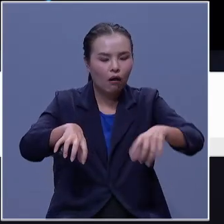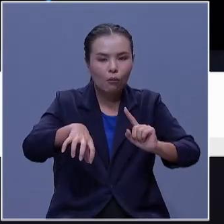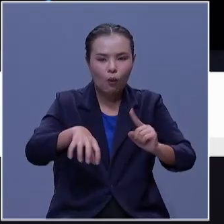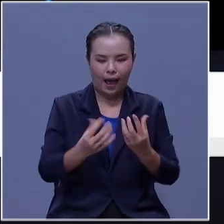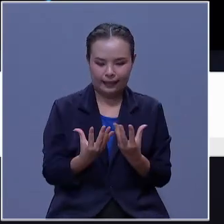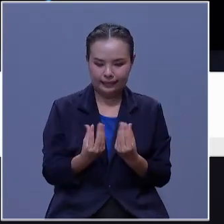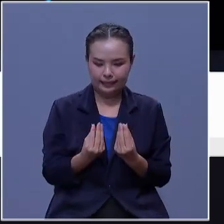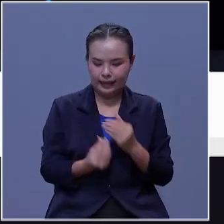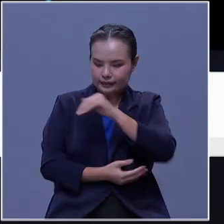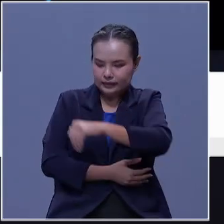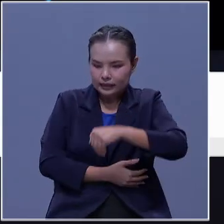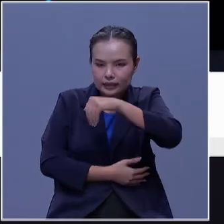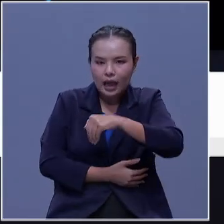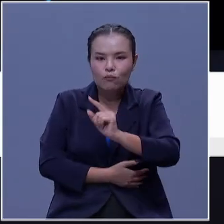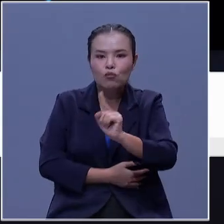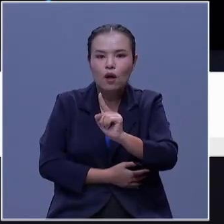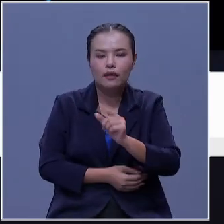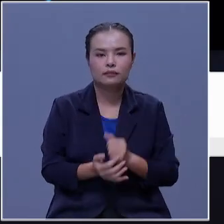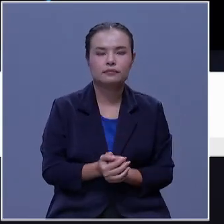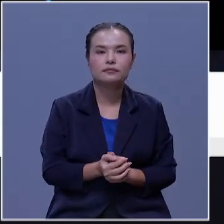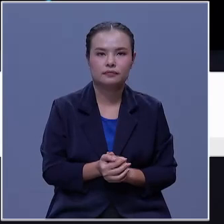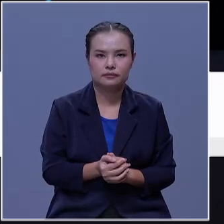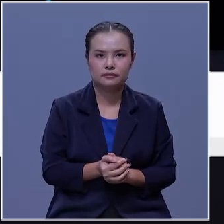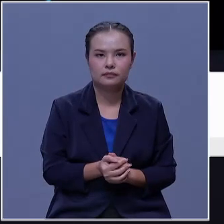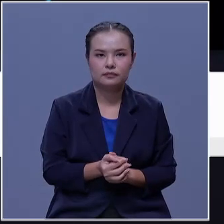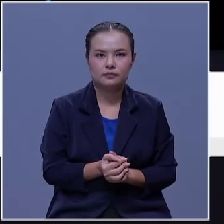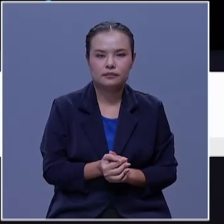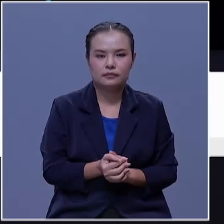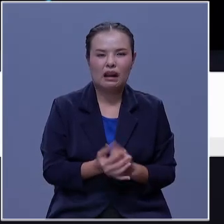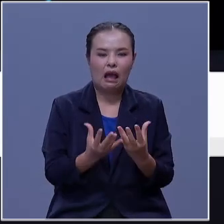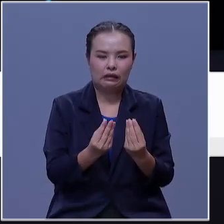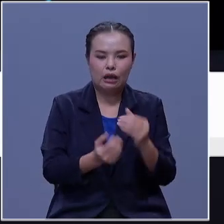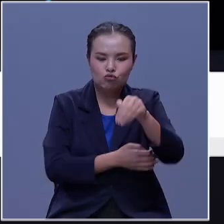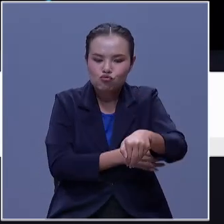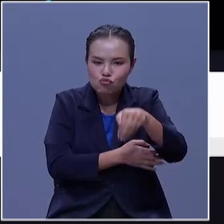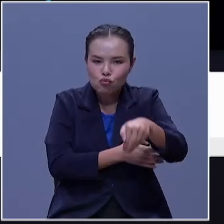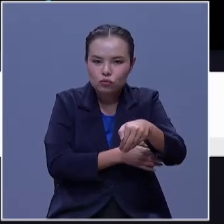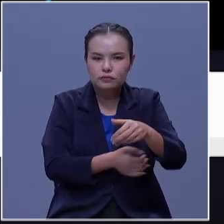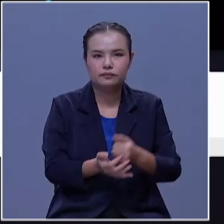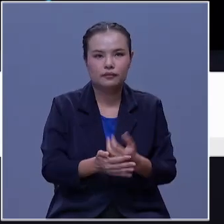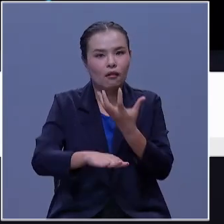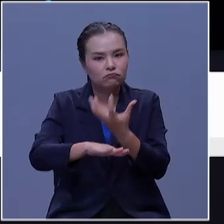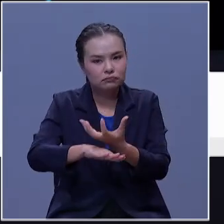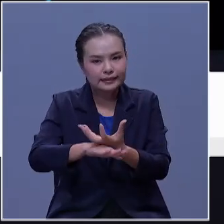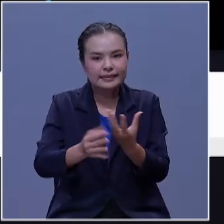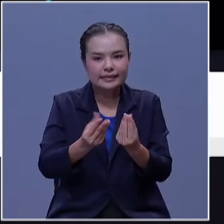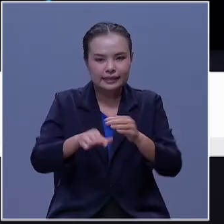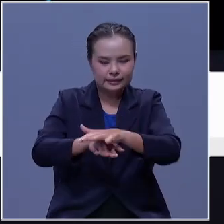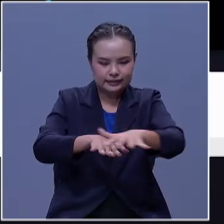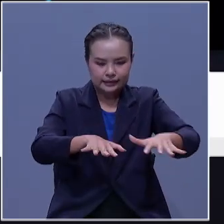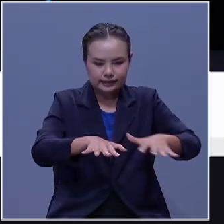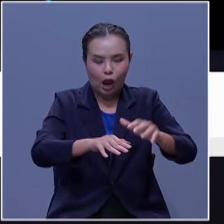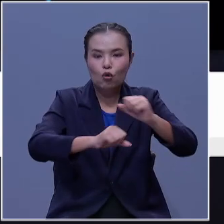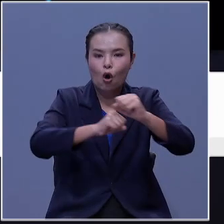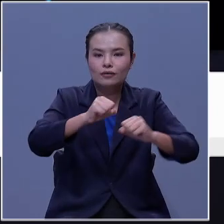งดินงานดินอยู่ตรงไหนเพราะหลักที่ทุกหลักโหลดกันเยอะๆก็คืองานดินงานขุดดินงานถมดินงานรื้อถอนวัสดุก่อ